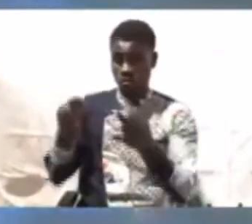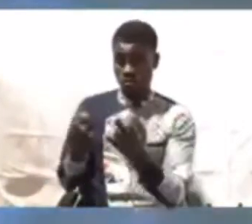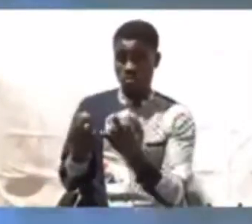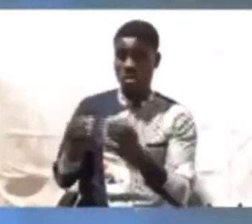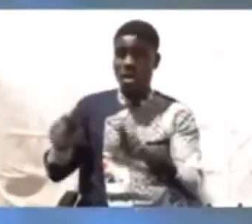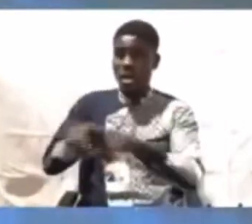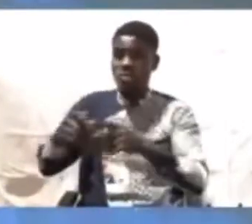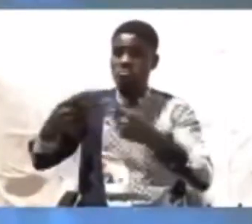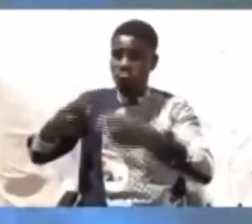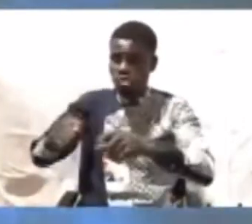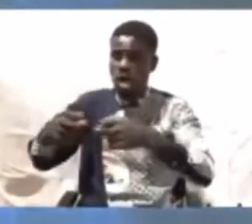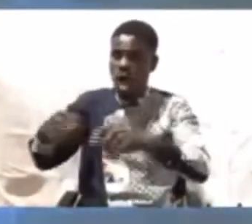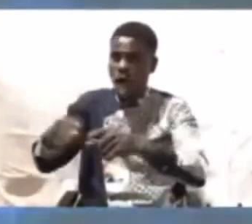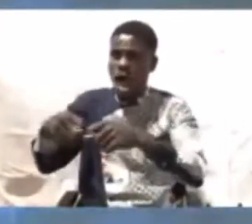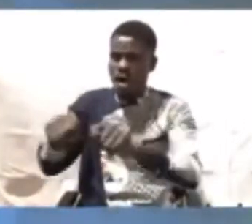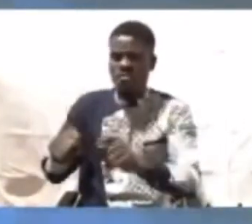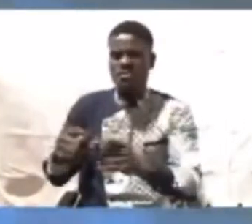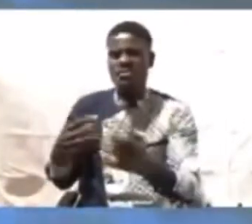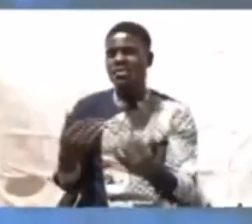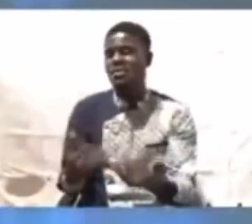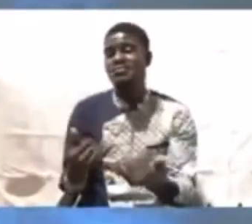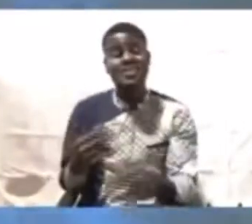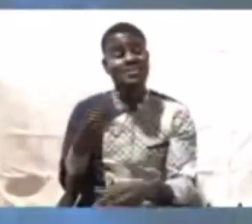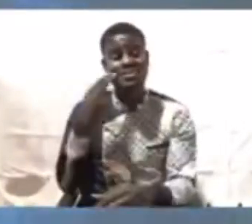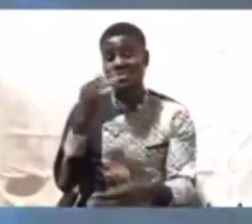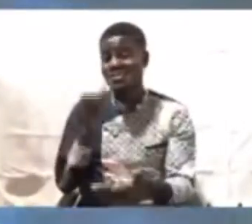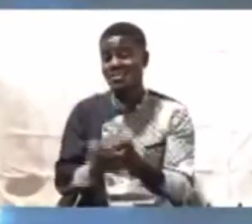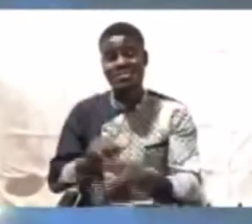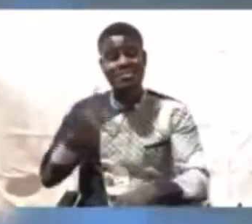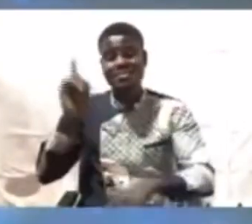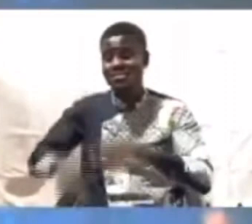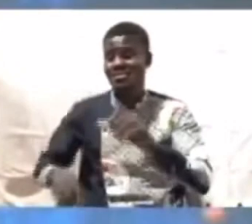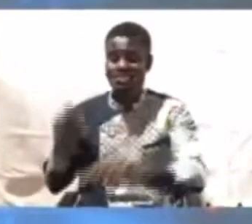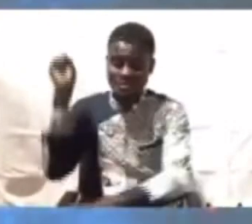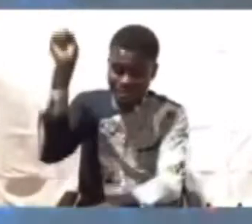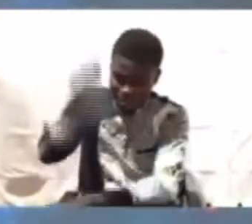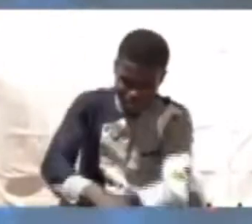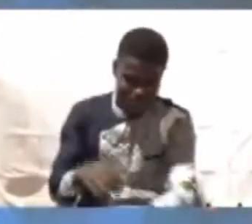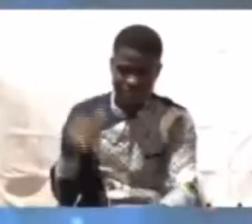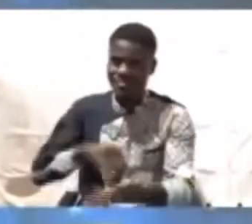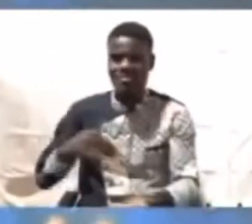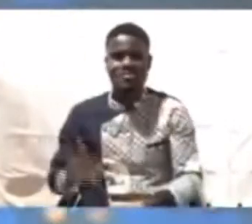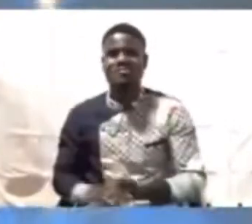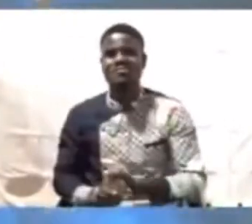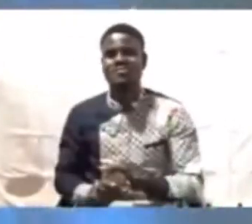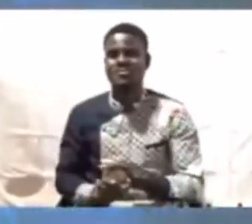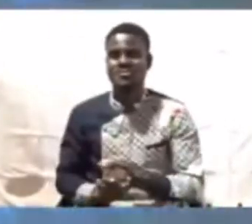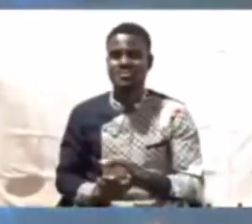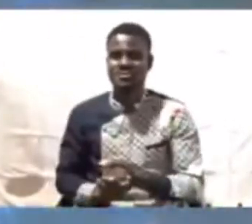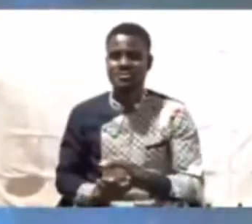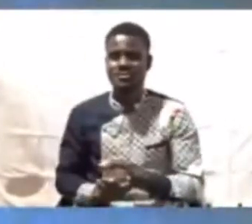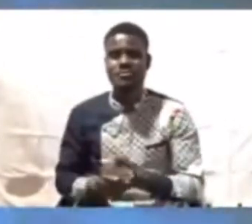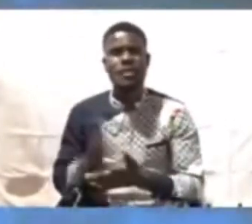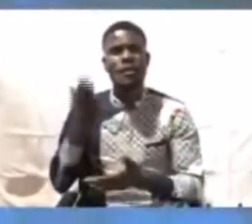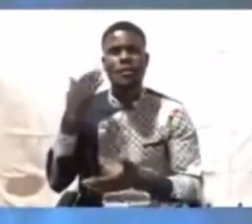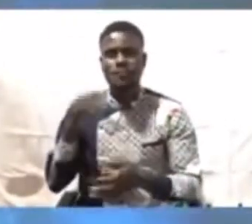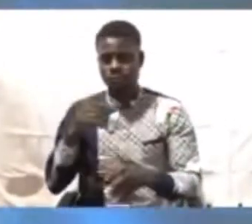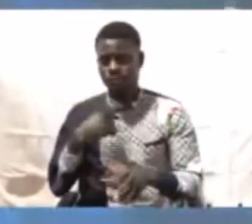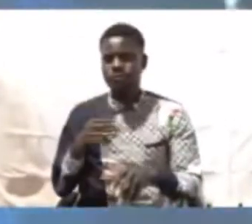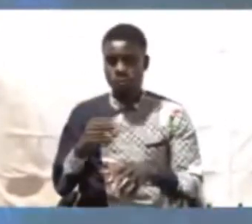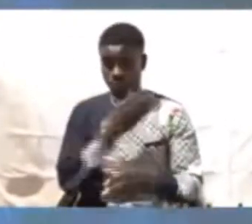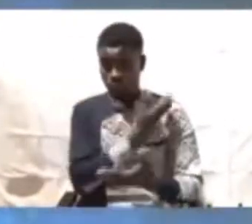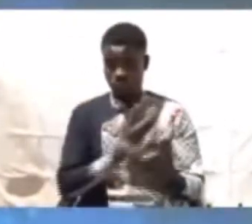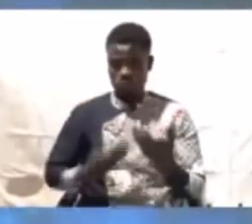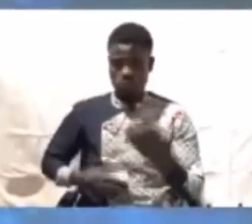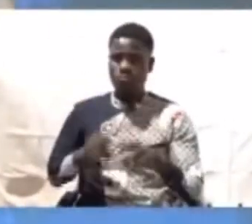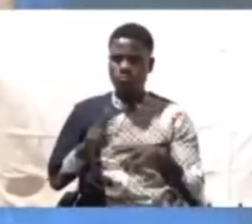meti o na eni e ba ba me nchen se kwa kinken Isaiah 41 verse 8 to